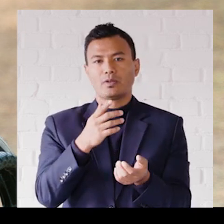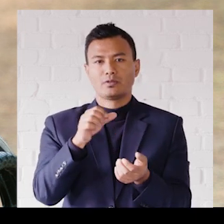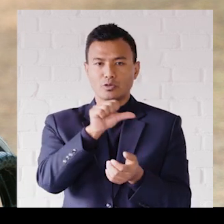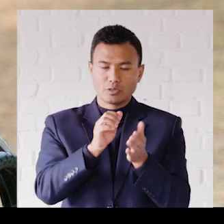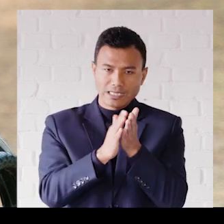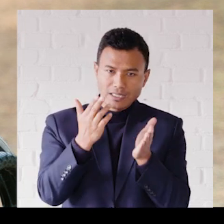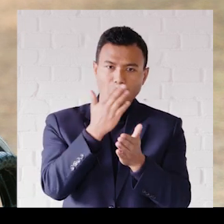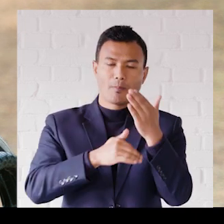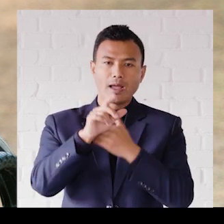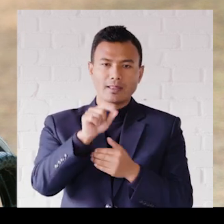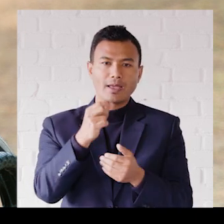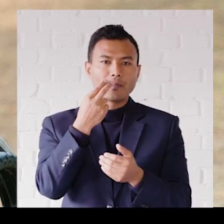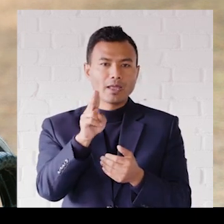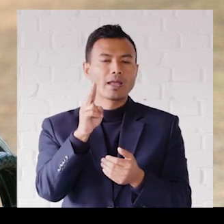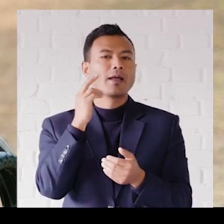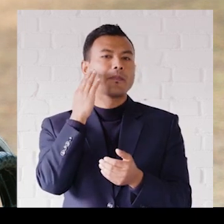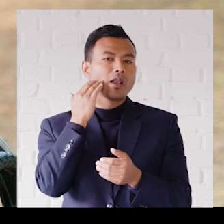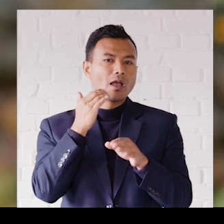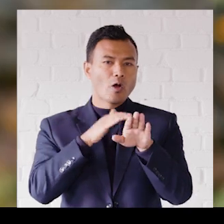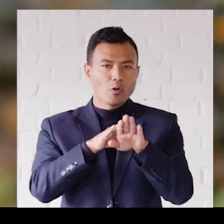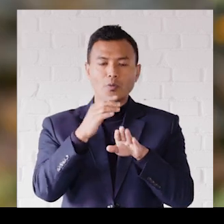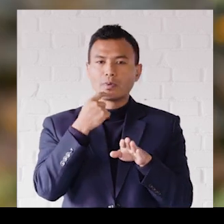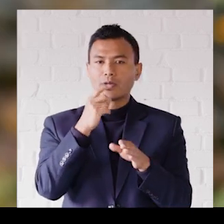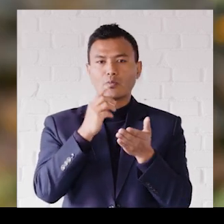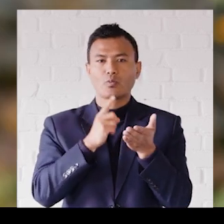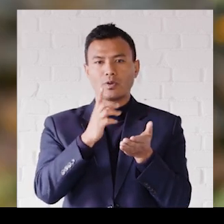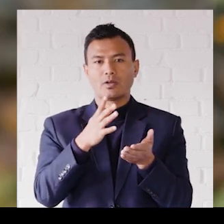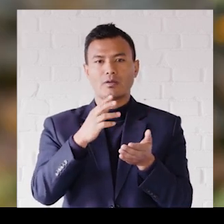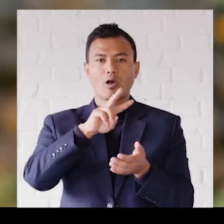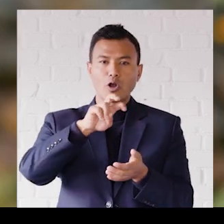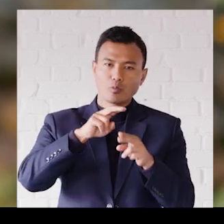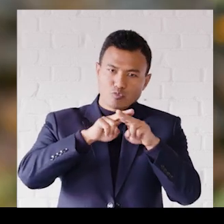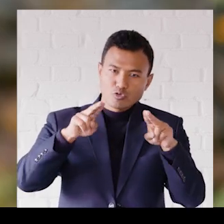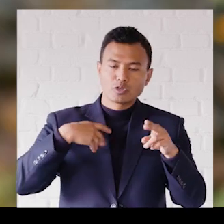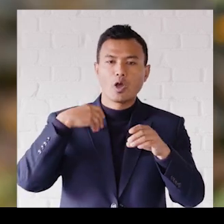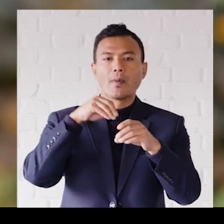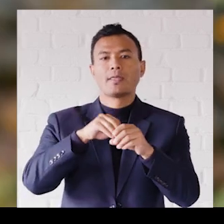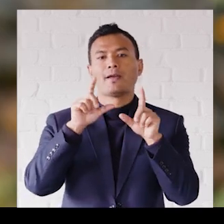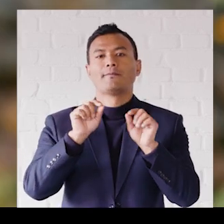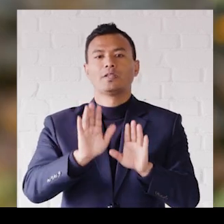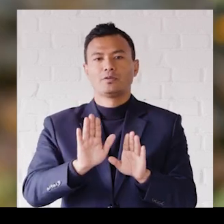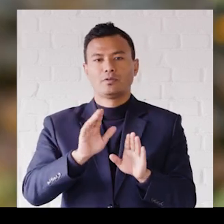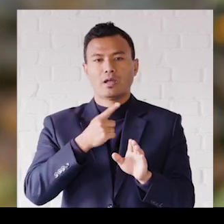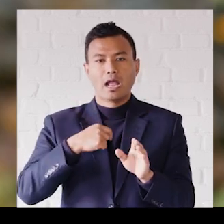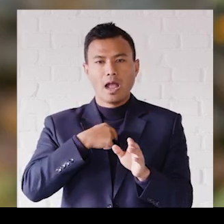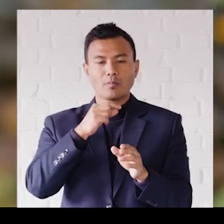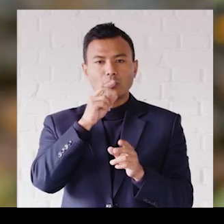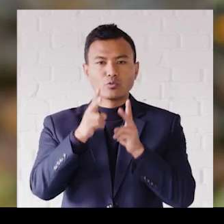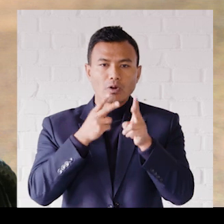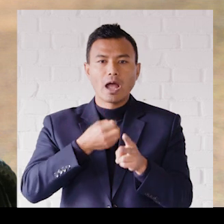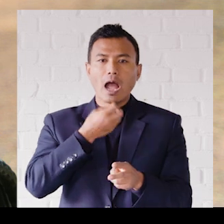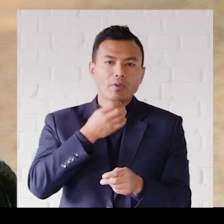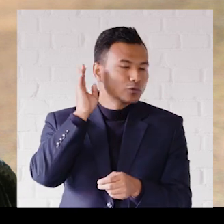as indigenous women and girls with disabilities. We want meaningful representation and our voices should be